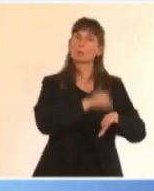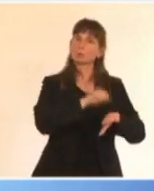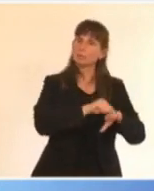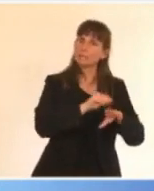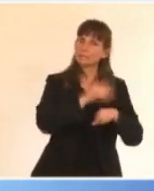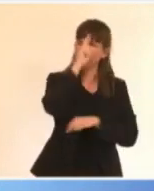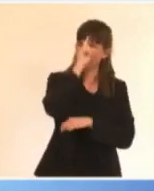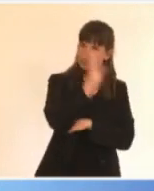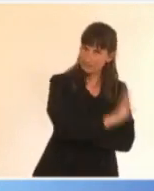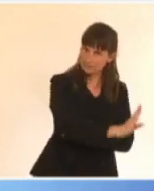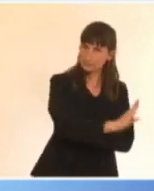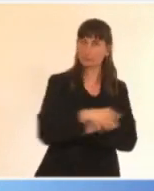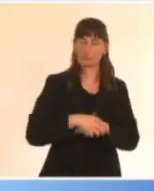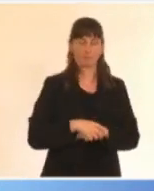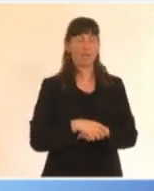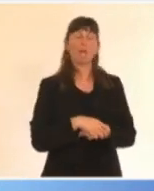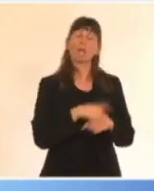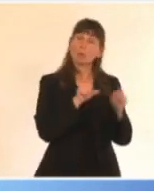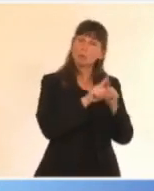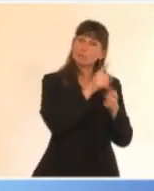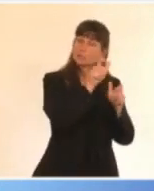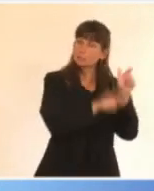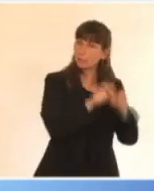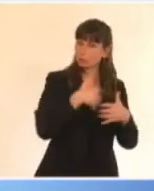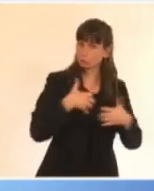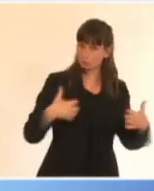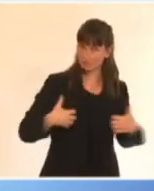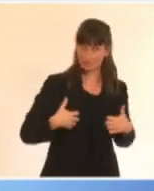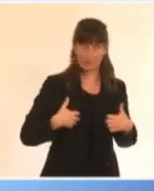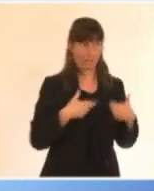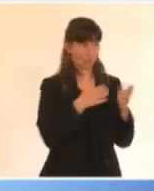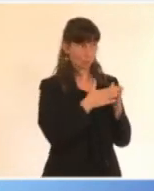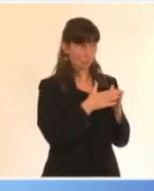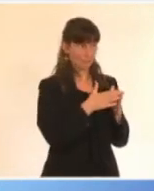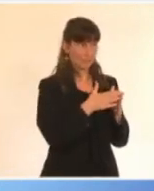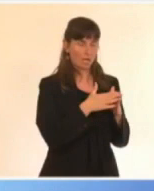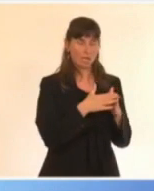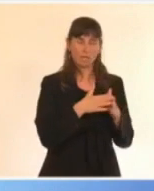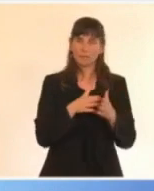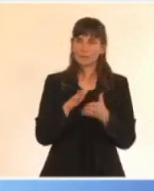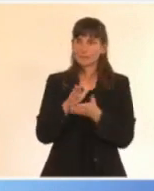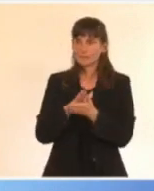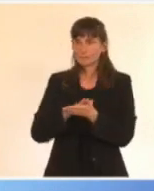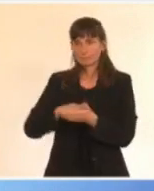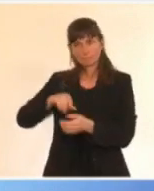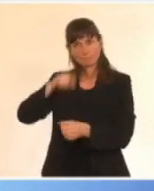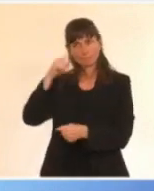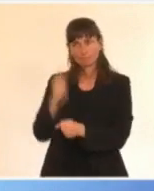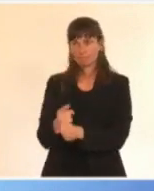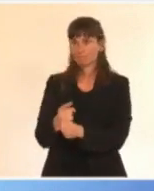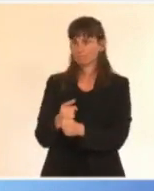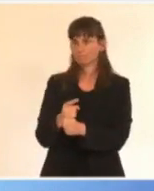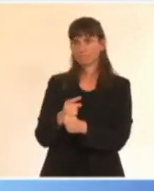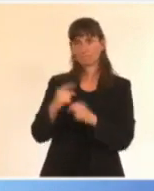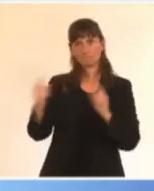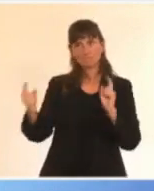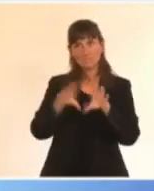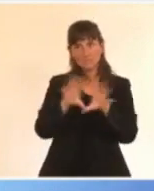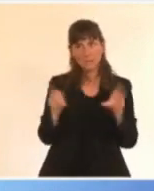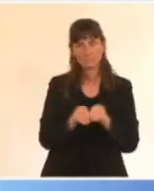Et nous avons été obligés, et ça a été très dur, à interdire tout droit de visite auprès des personnes âgées dans les